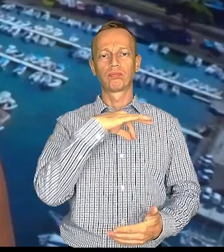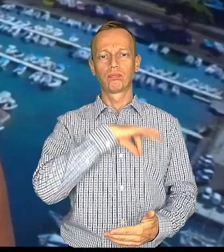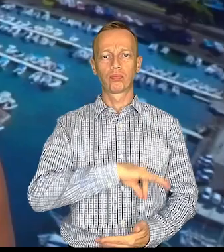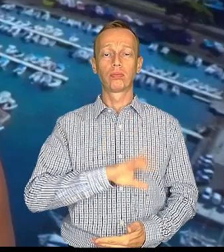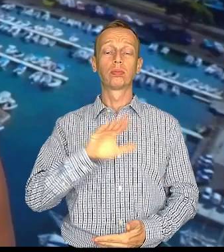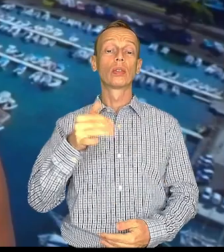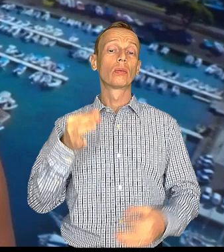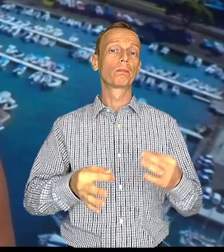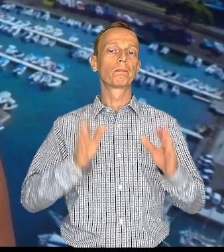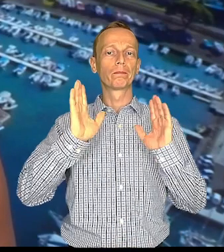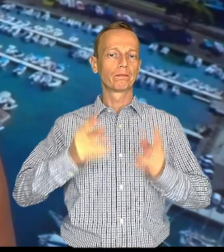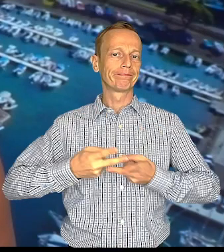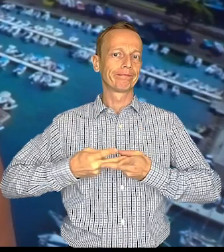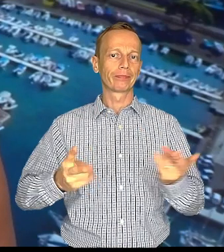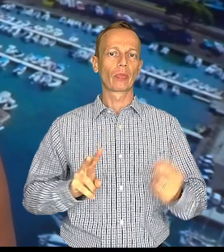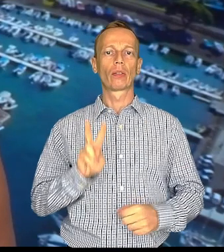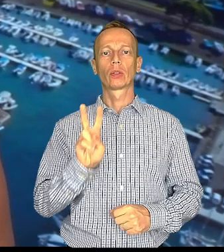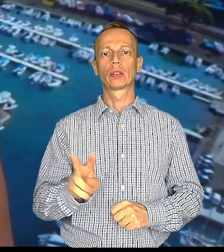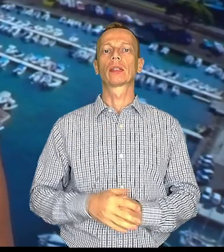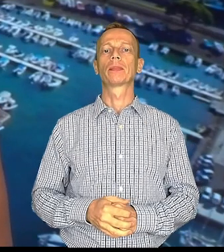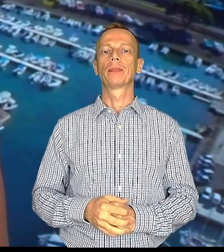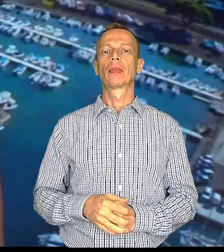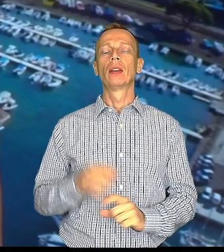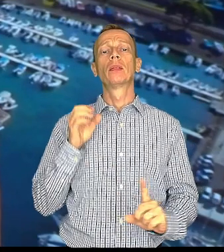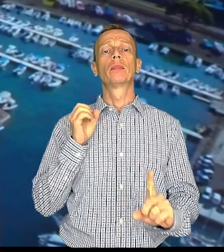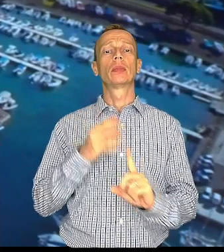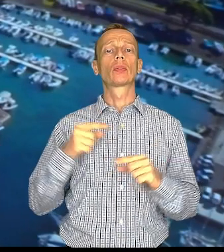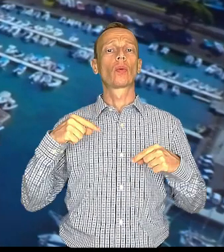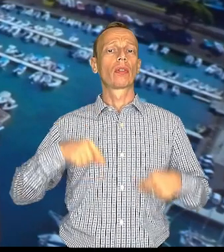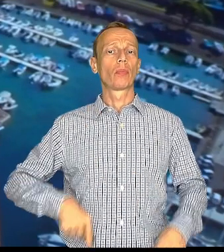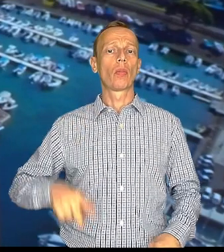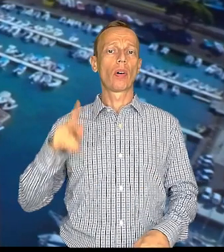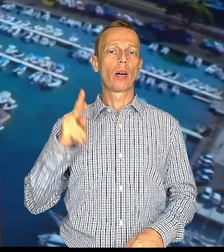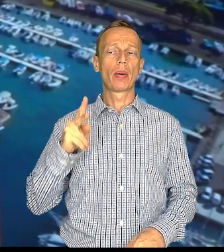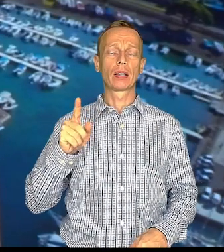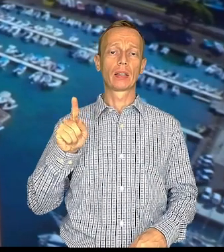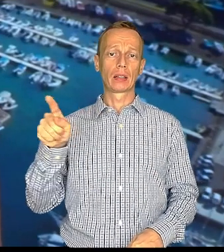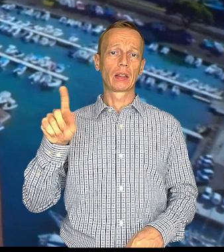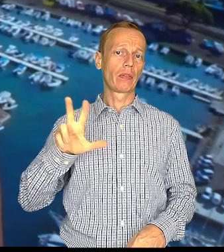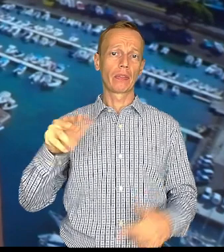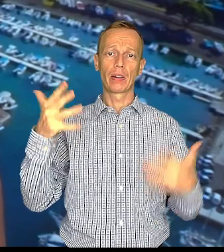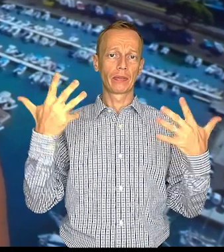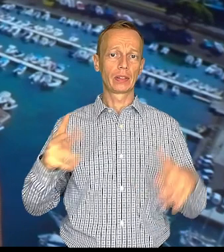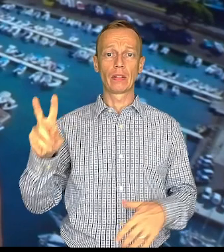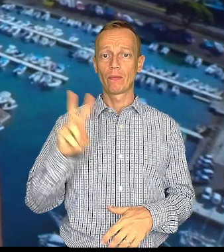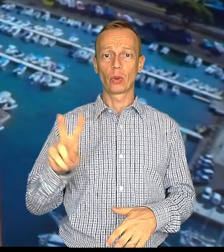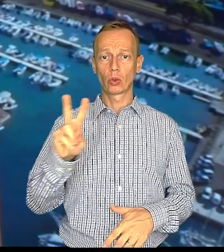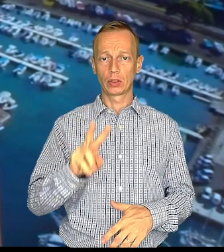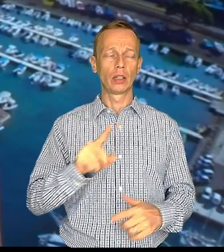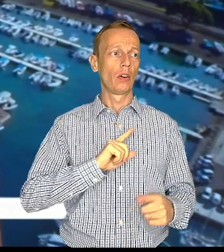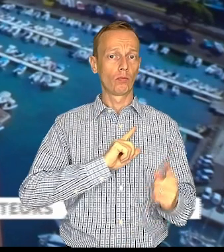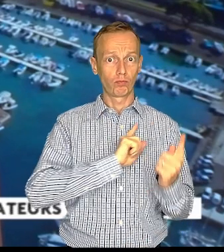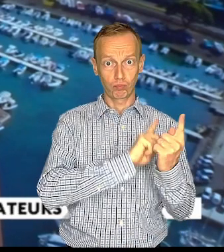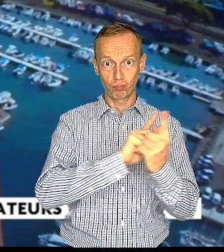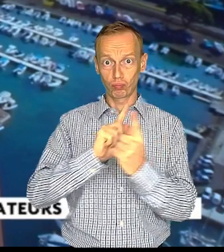La justice rendra sa décision vendredi. La mission gouvernementale à Paris va prendre fin vendredi.